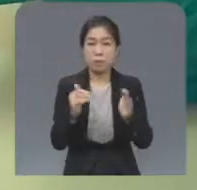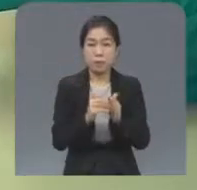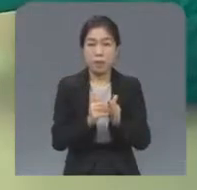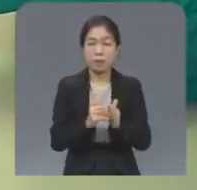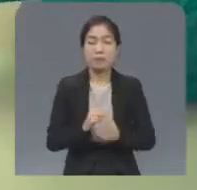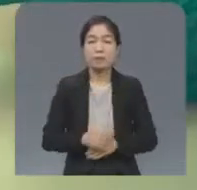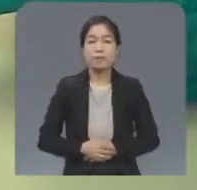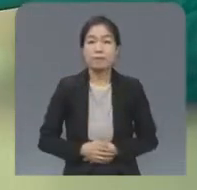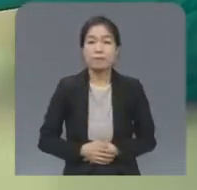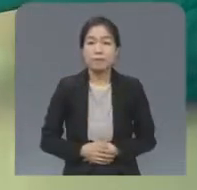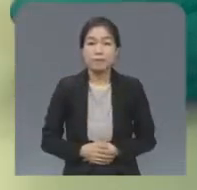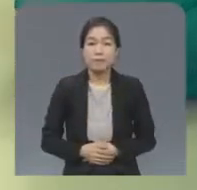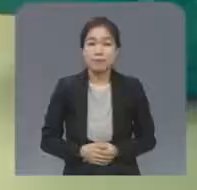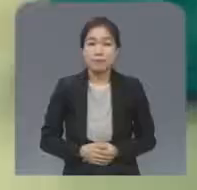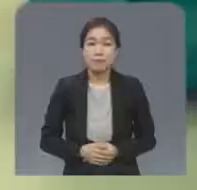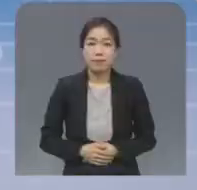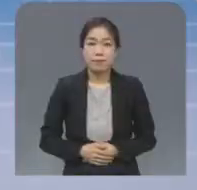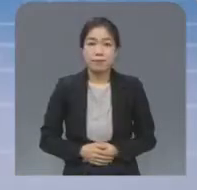나타났습니다.